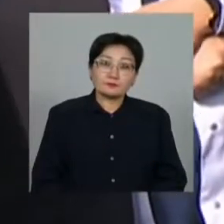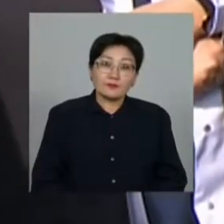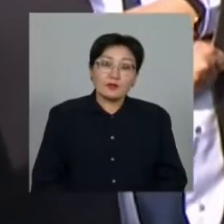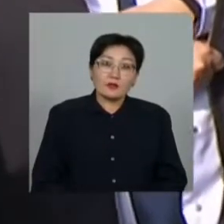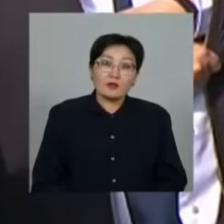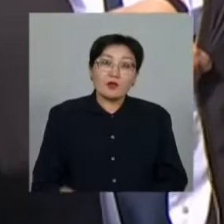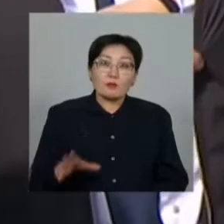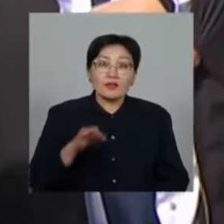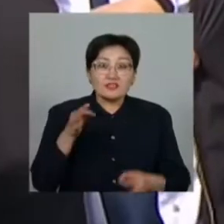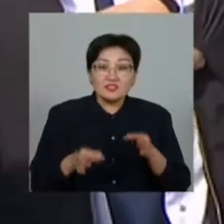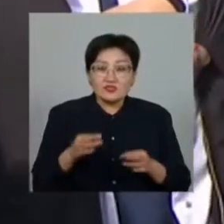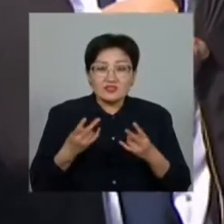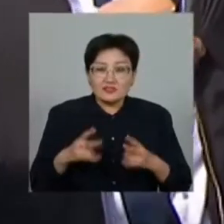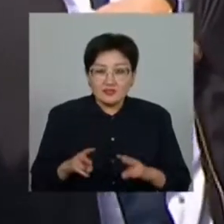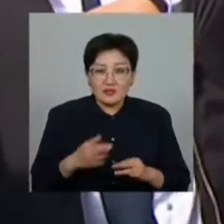white